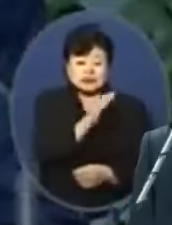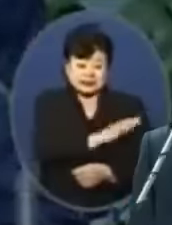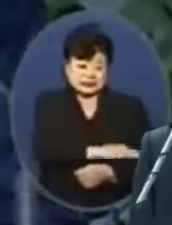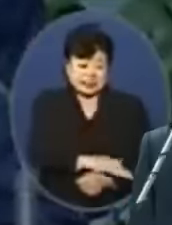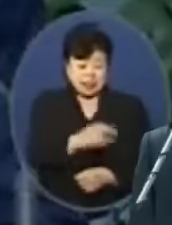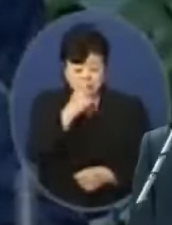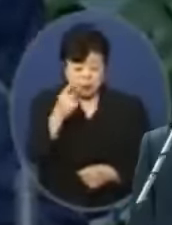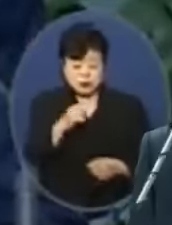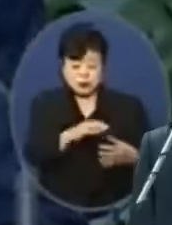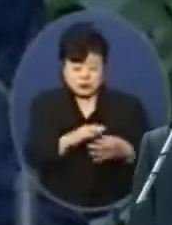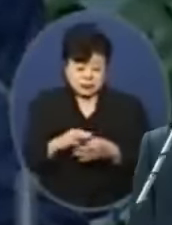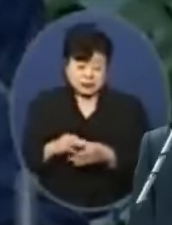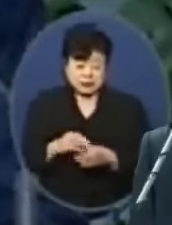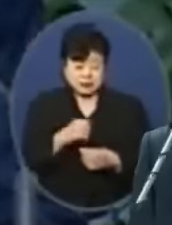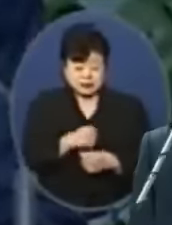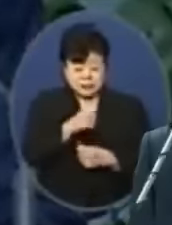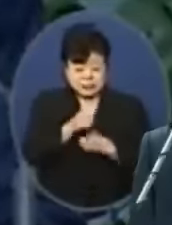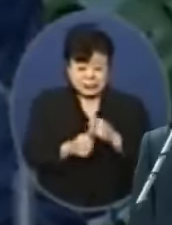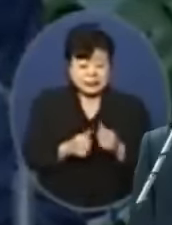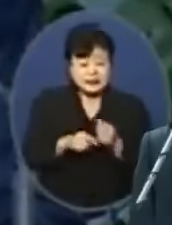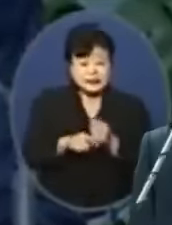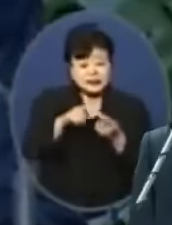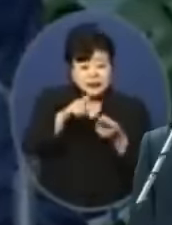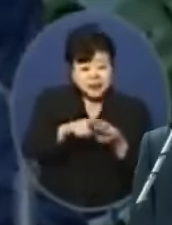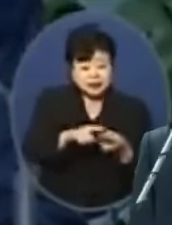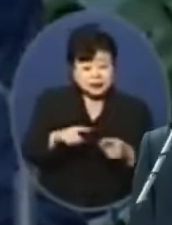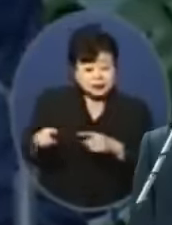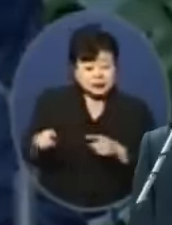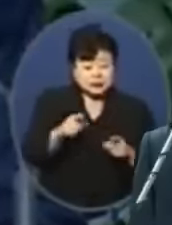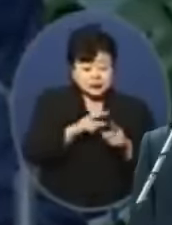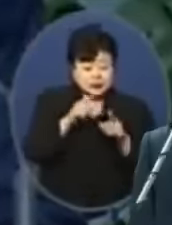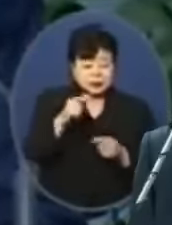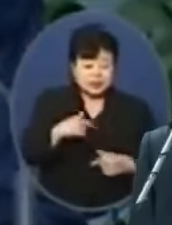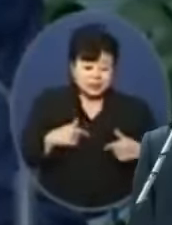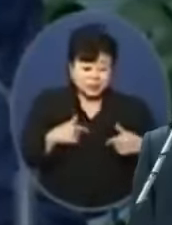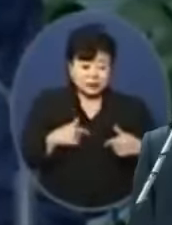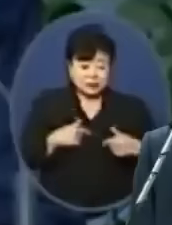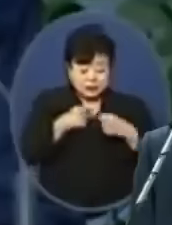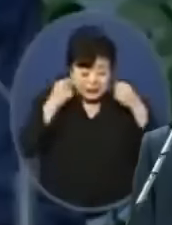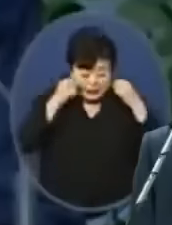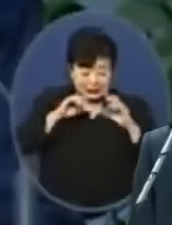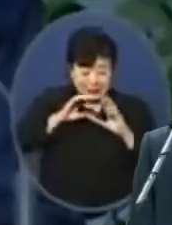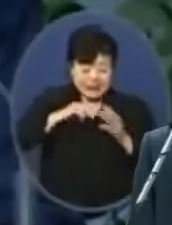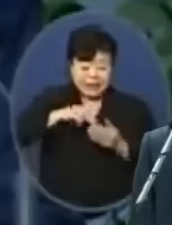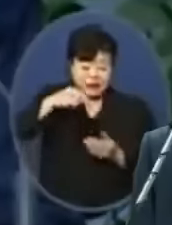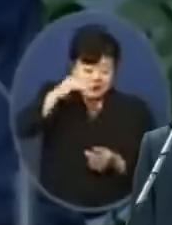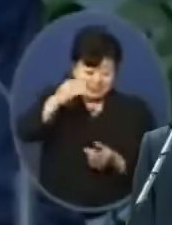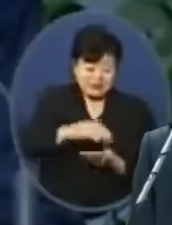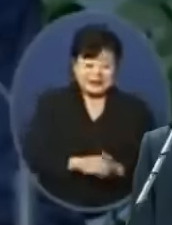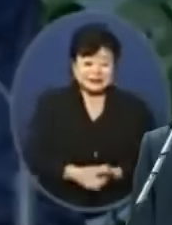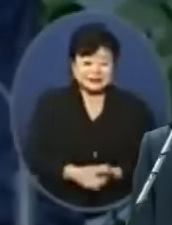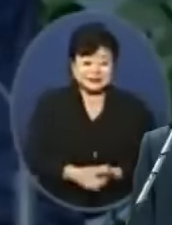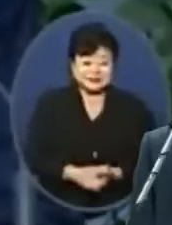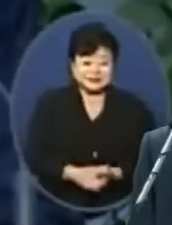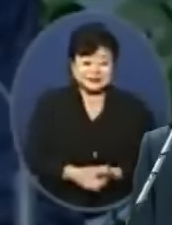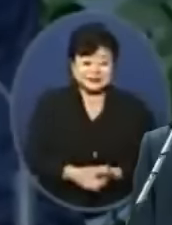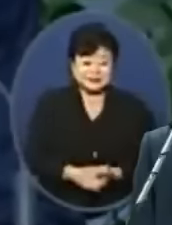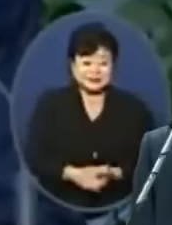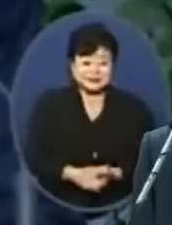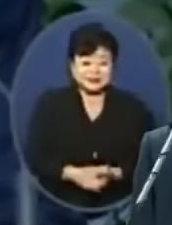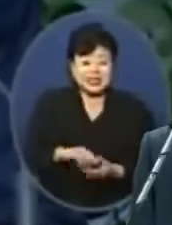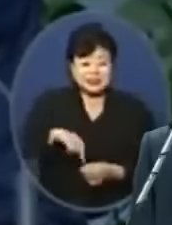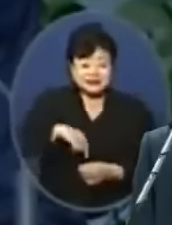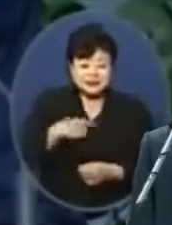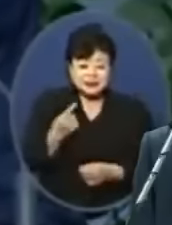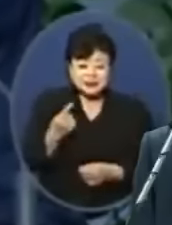잘 보존하고 지켜서 하나님의 뜻을 이루고 살다가 기쁨으로 천국에 들어가게 되는 것입니다. 여러분